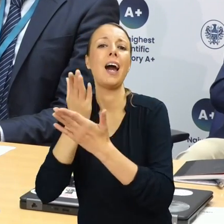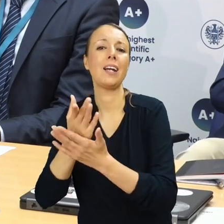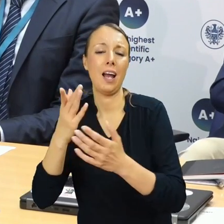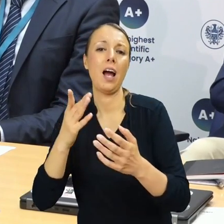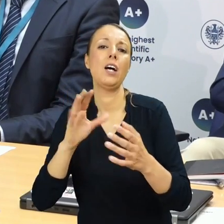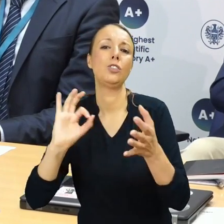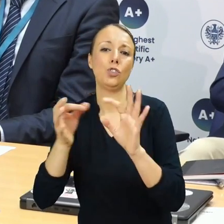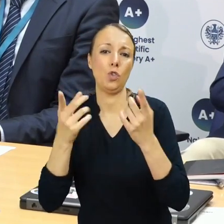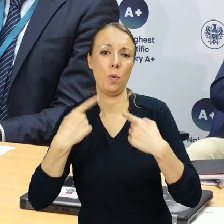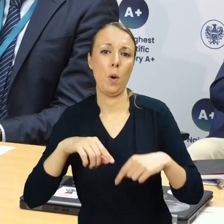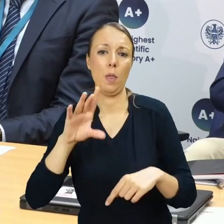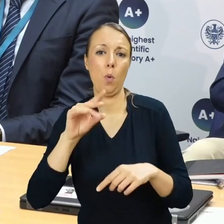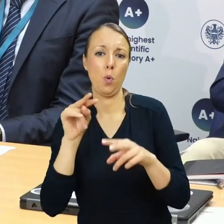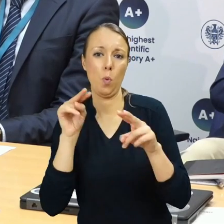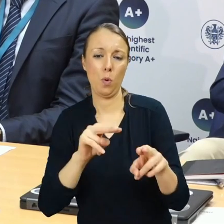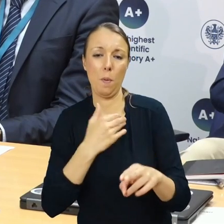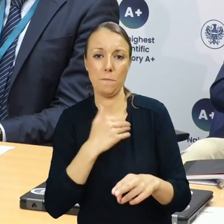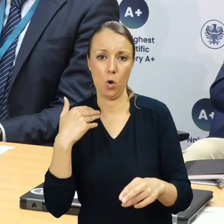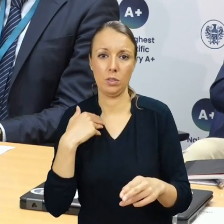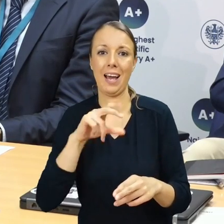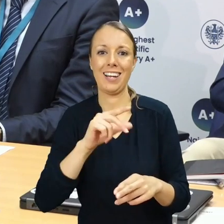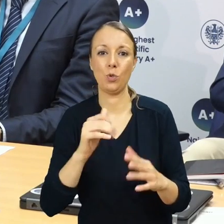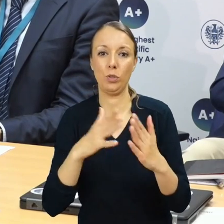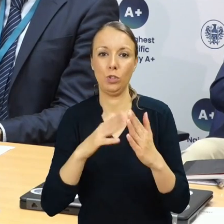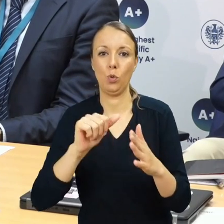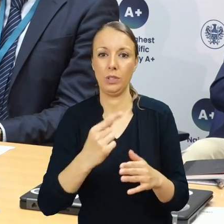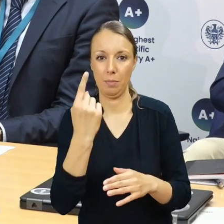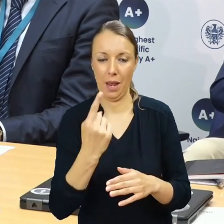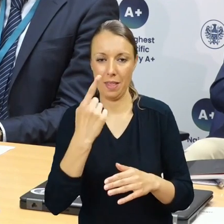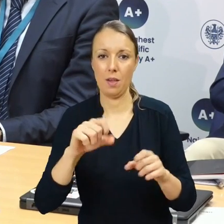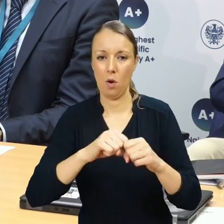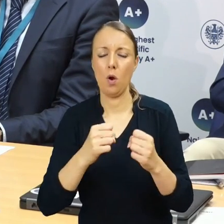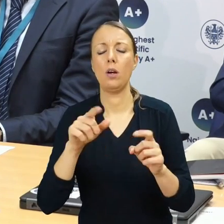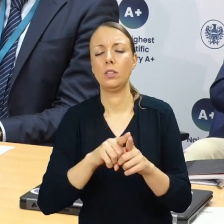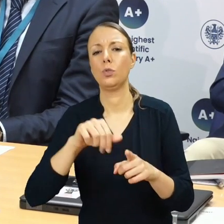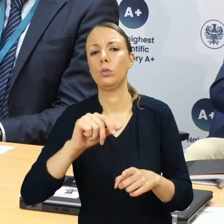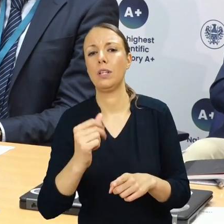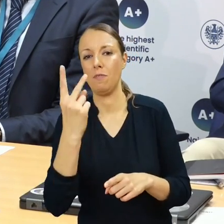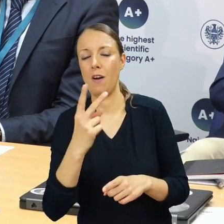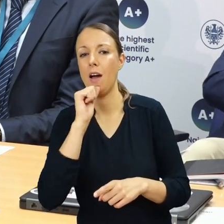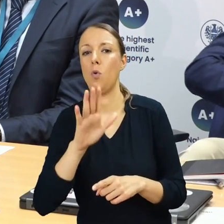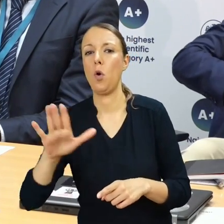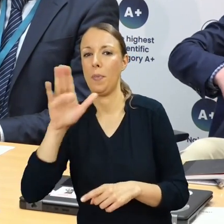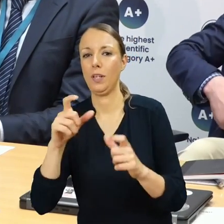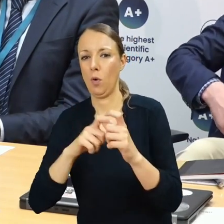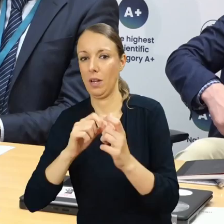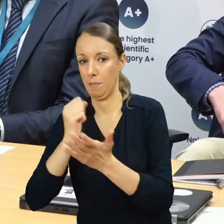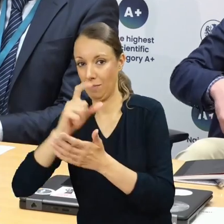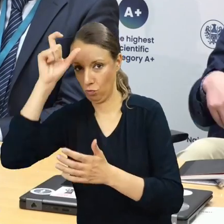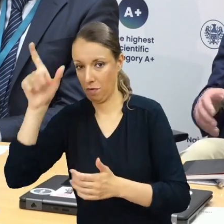dotycząca naruszenia artykułu 10 ustęp 1 i 2 Europejskiej Konwencji Praw Człowieka,